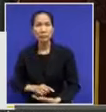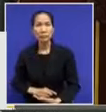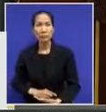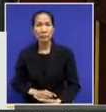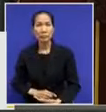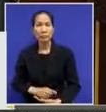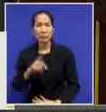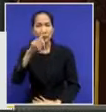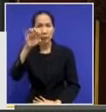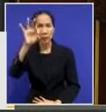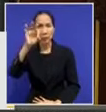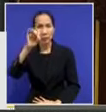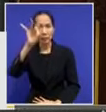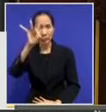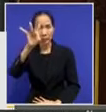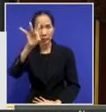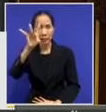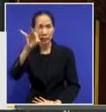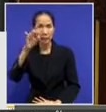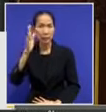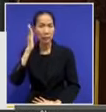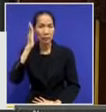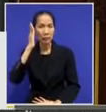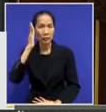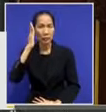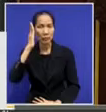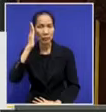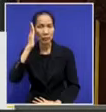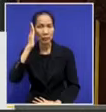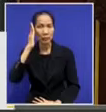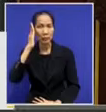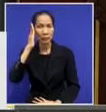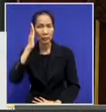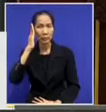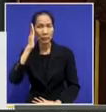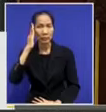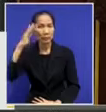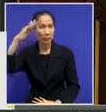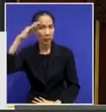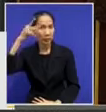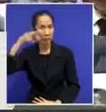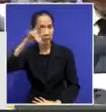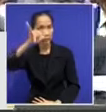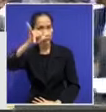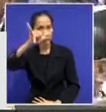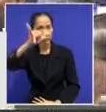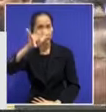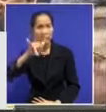ผม 198พลเอกไตรโรจน์คุดเวโช พลเอกประยุทธ์จันทร์โอช